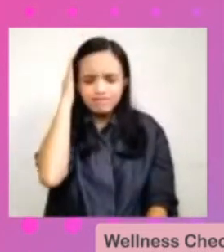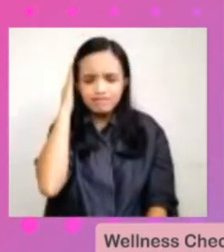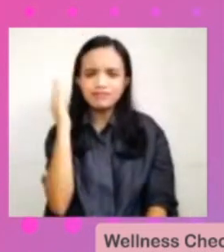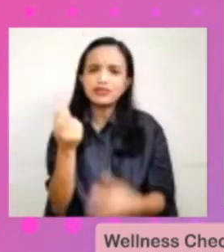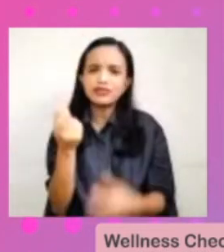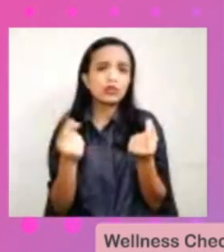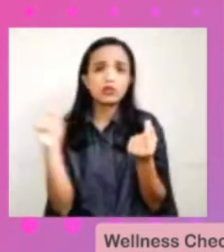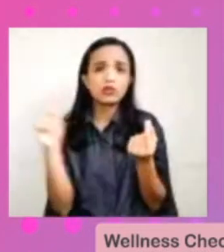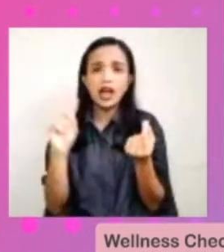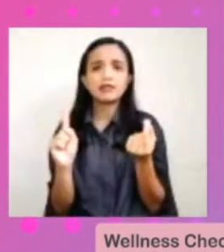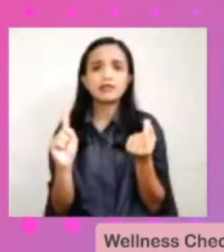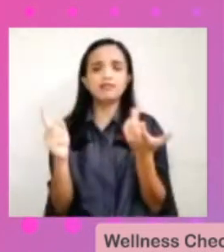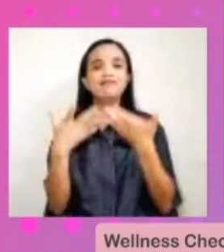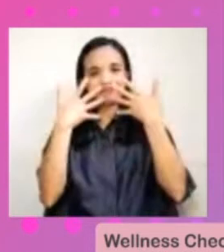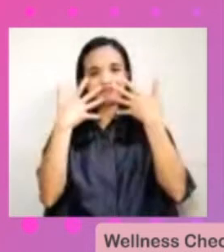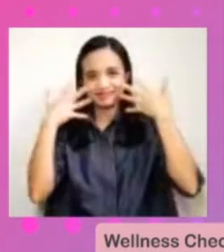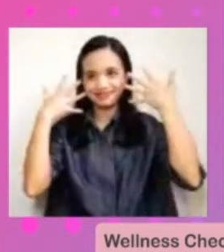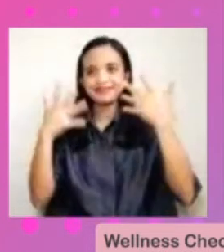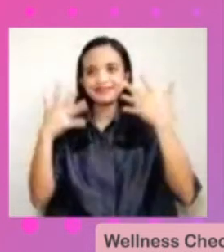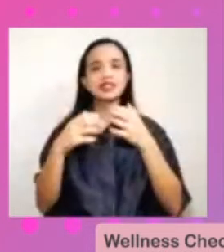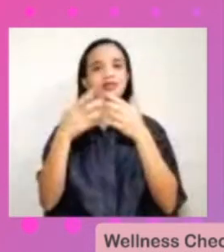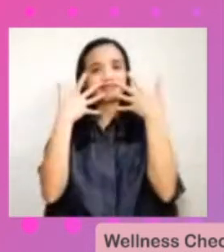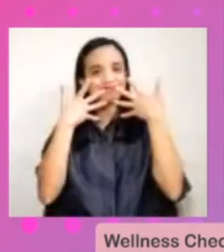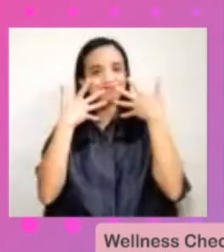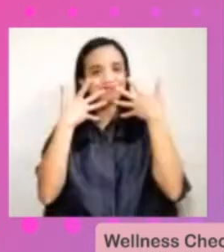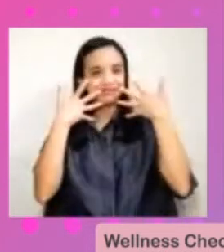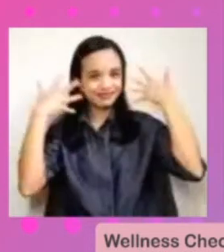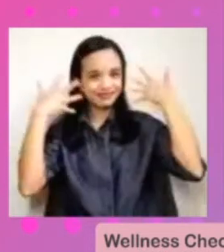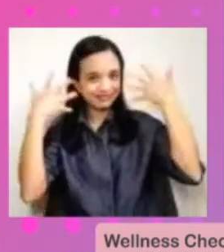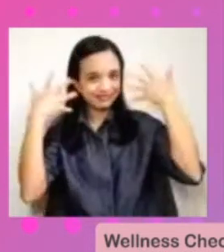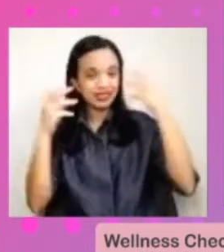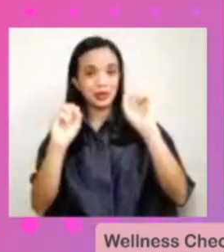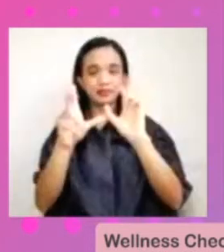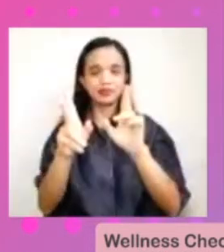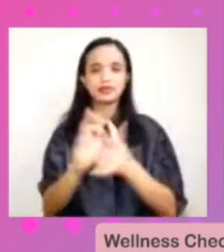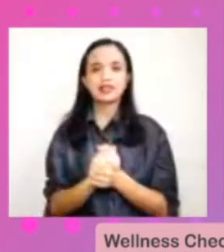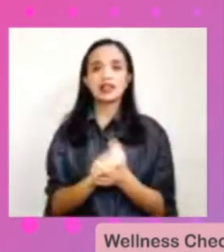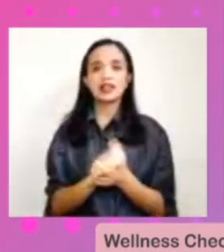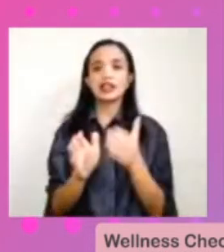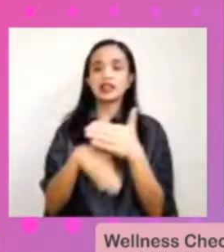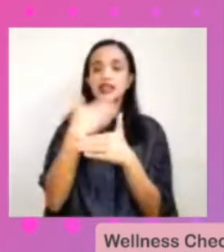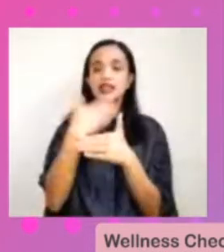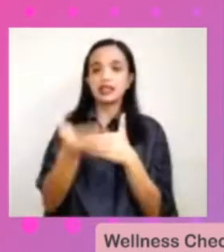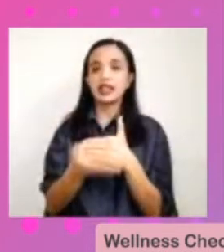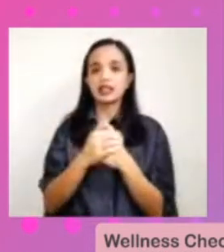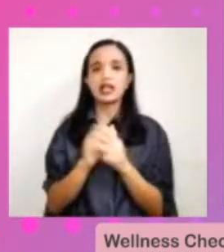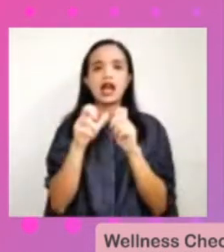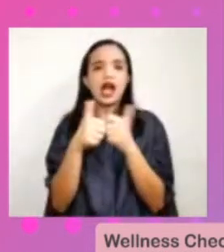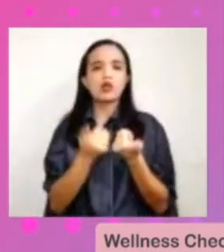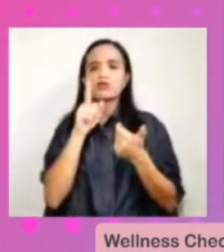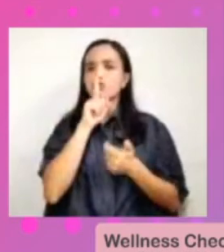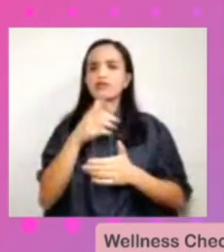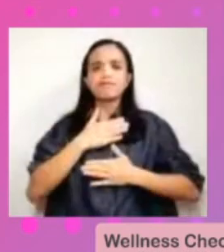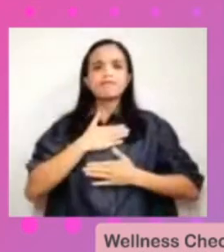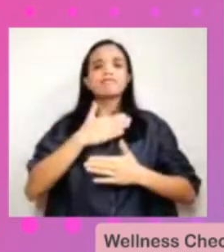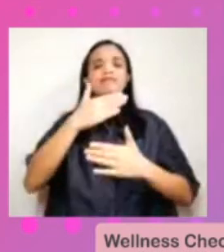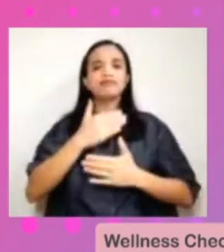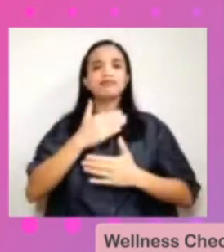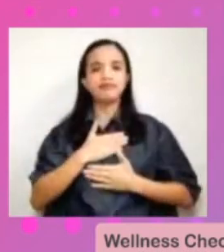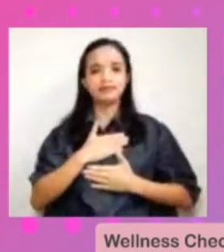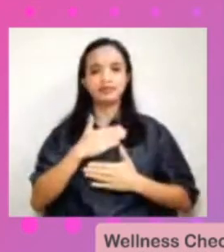taong nakapaligid sa atin. Okay, so ano nga ba ito? Una daw po, always smile. So ayan mga moms and sirs,